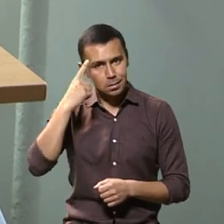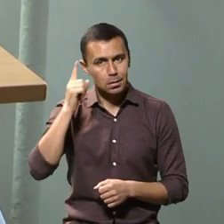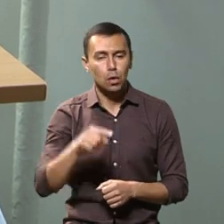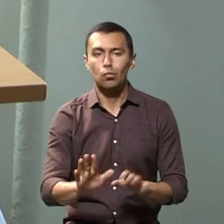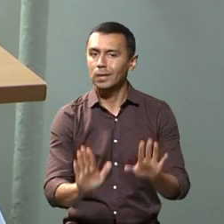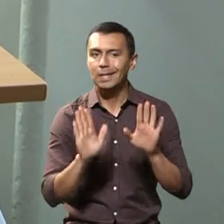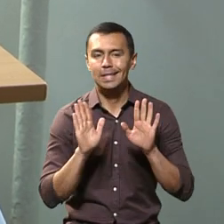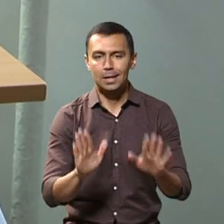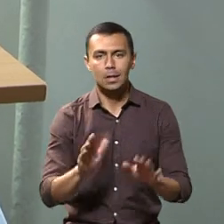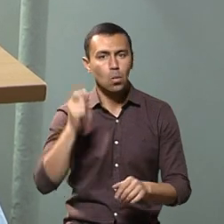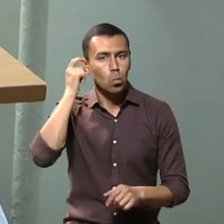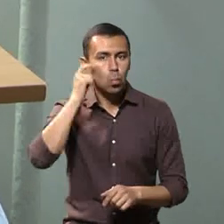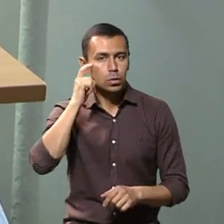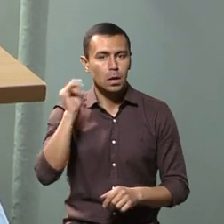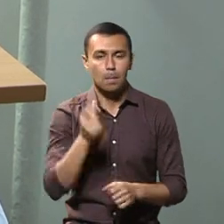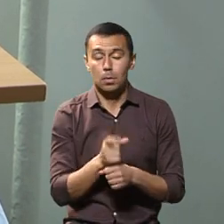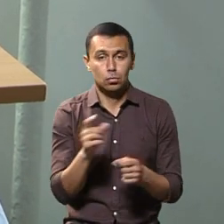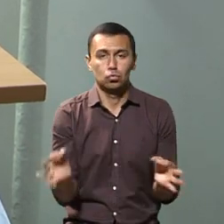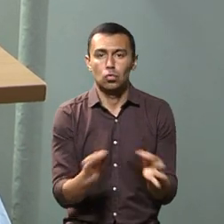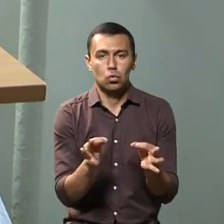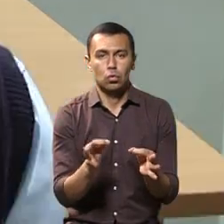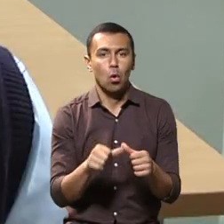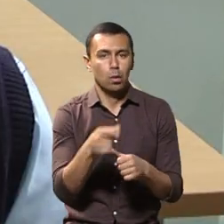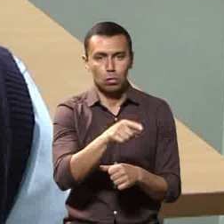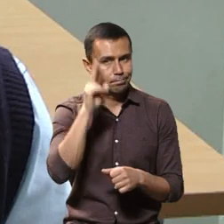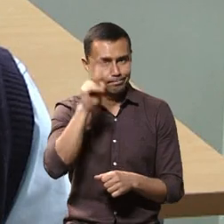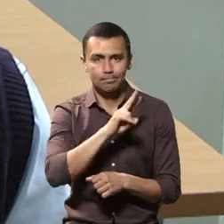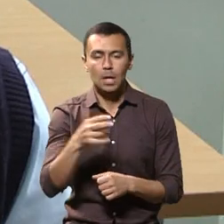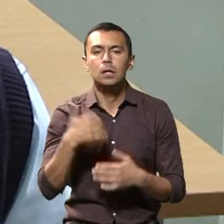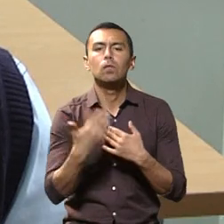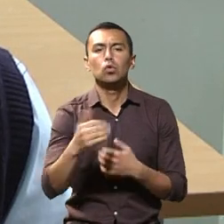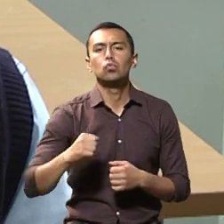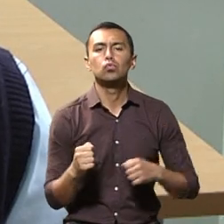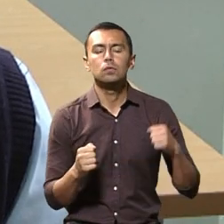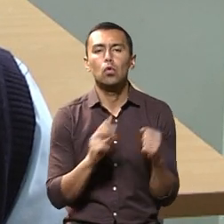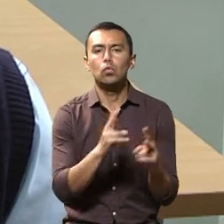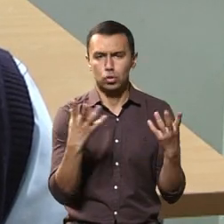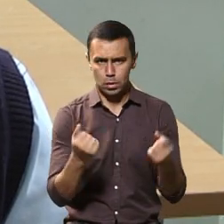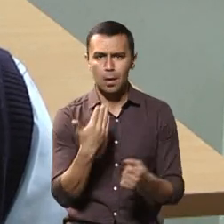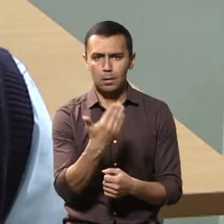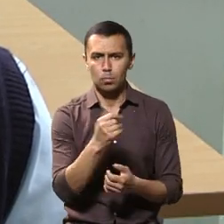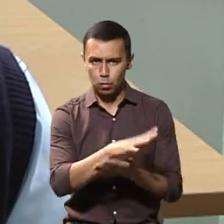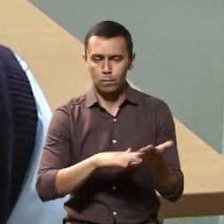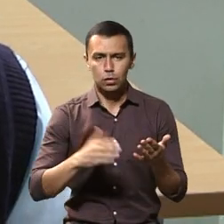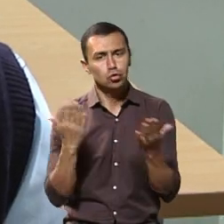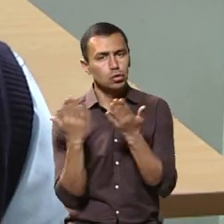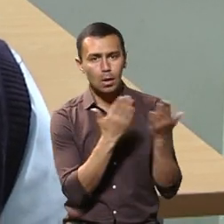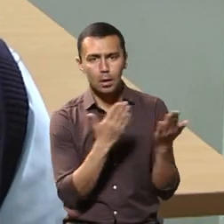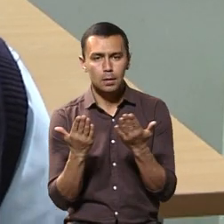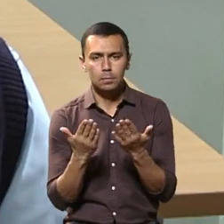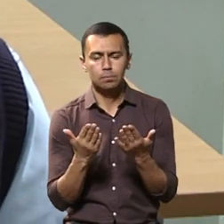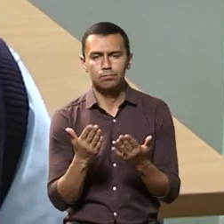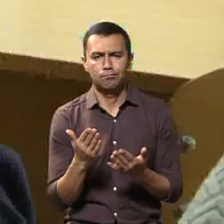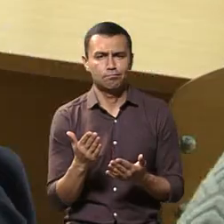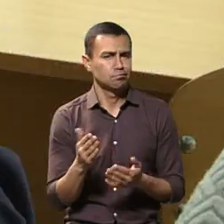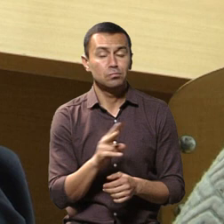тільки Пушкіна і більше нікого, крім нього, не знаю. Серед твоїх друзів хтось ще їх продовжує читати?